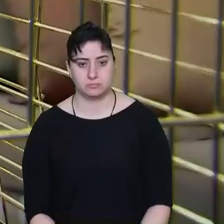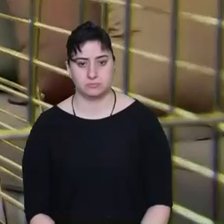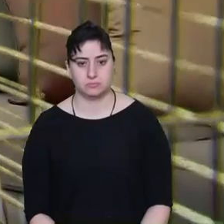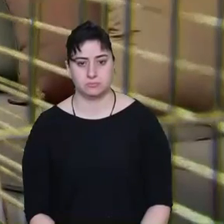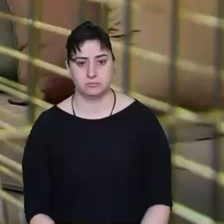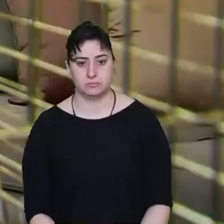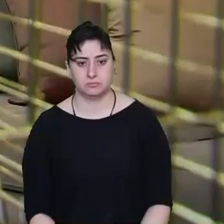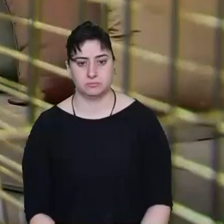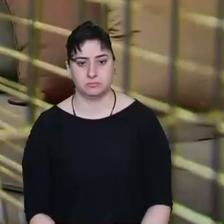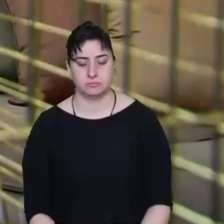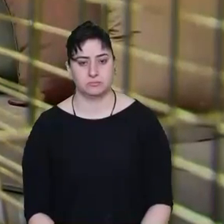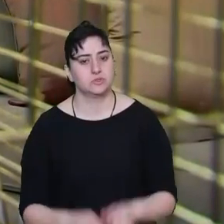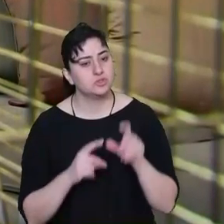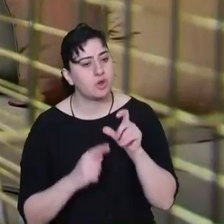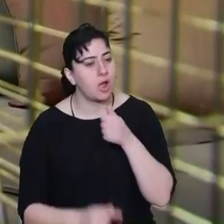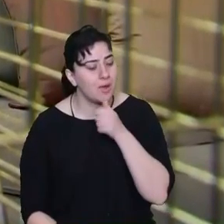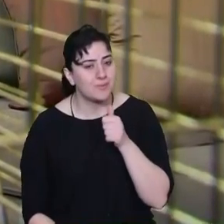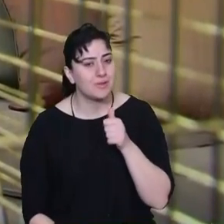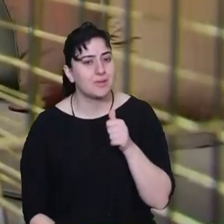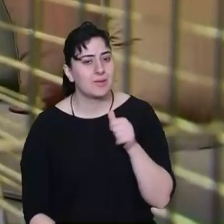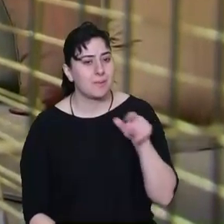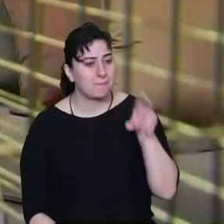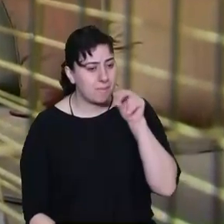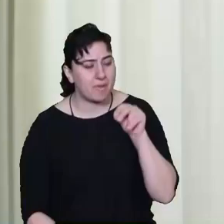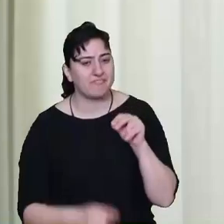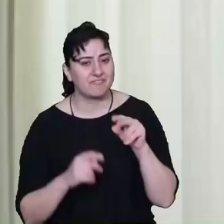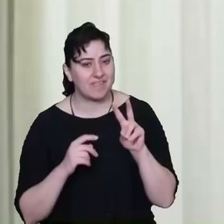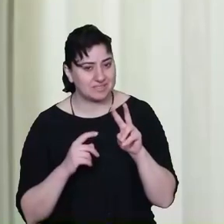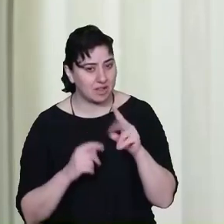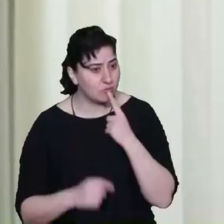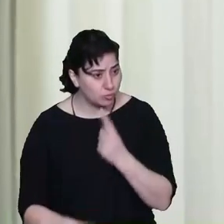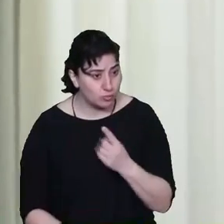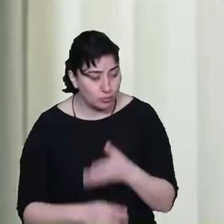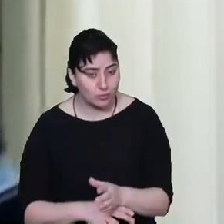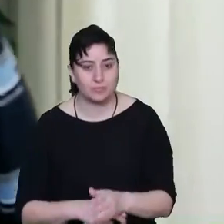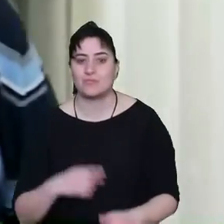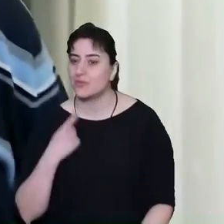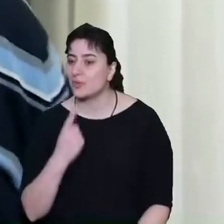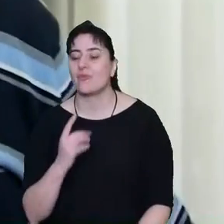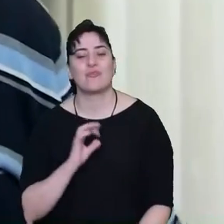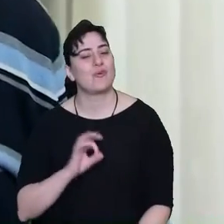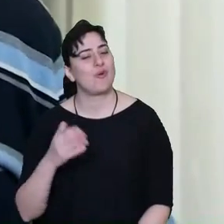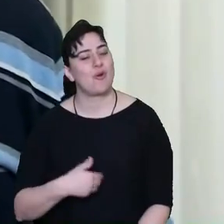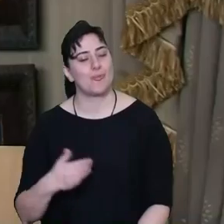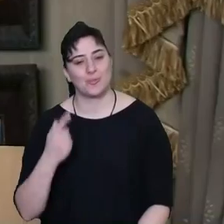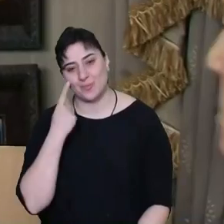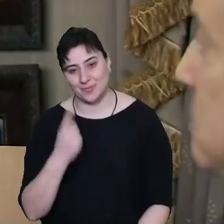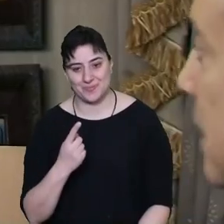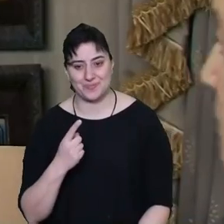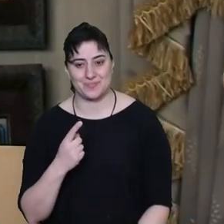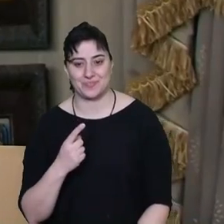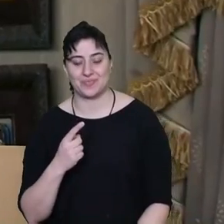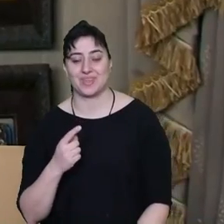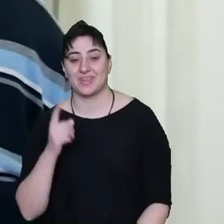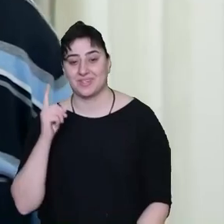Salona geldiler. Şükrü abi, papağan gerçekten şapşal Veysel diyor mu ya? Diyor abi, hem de nasıl diyor.